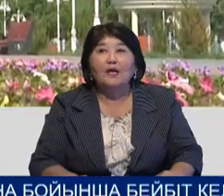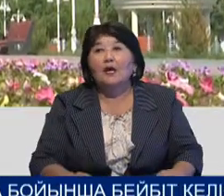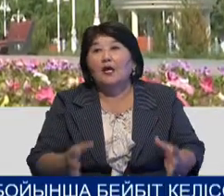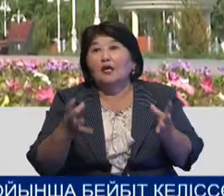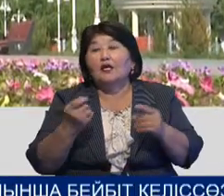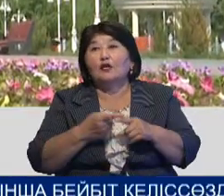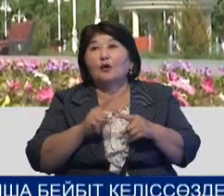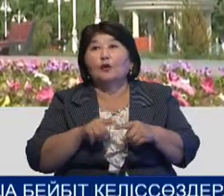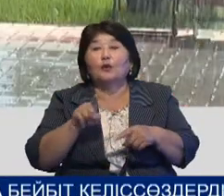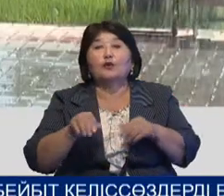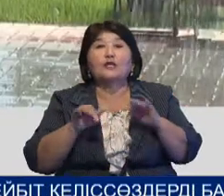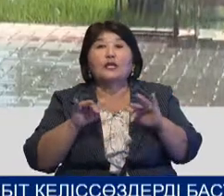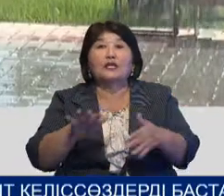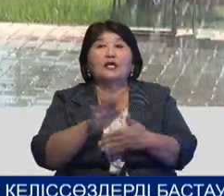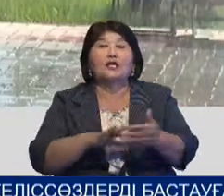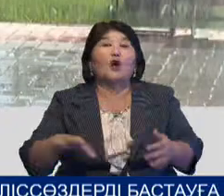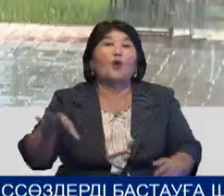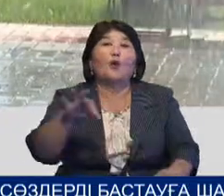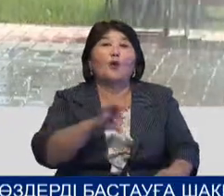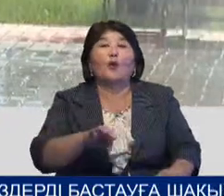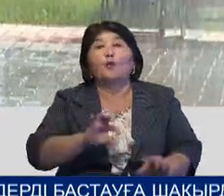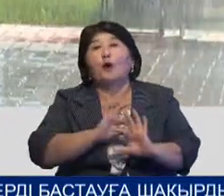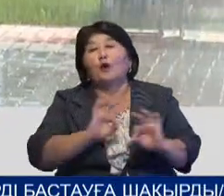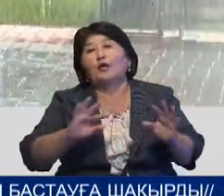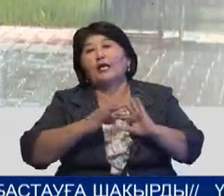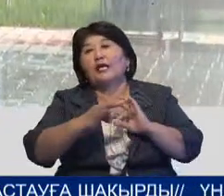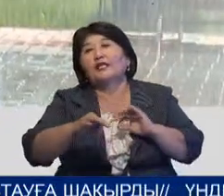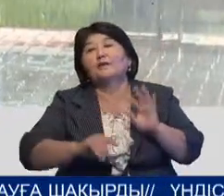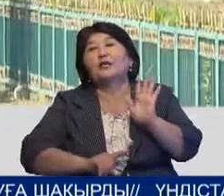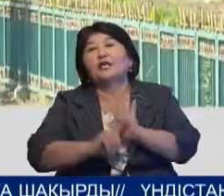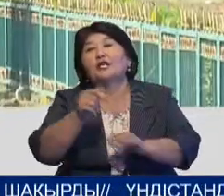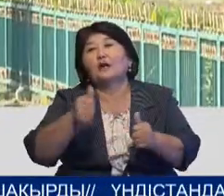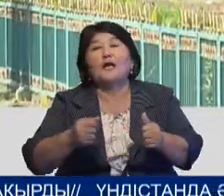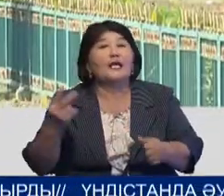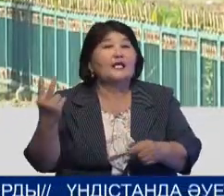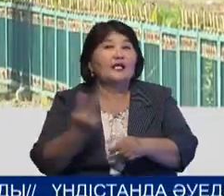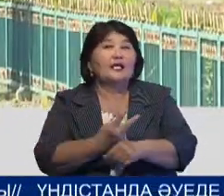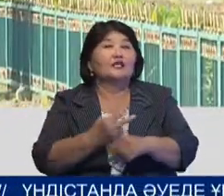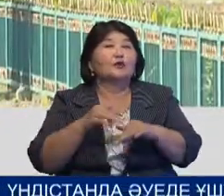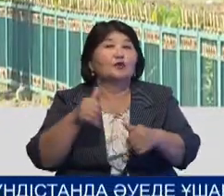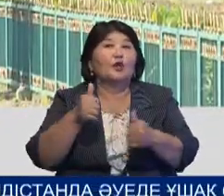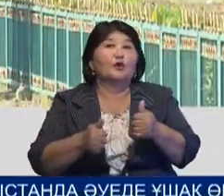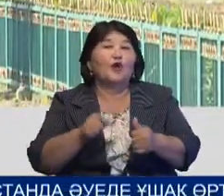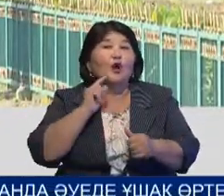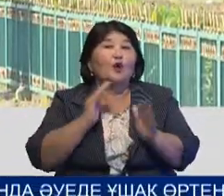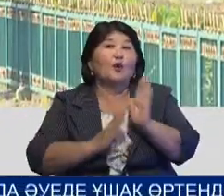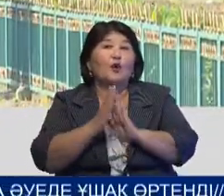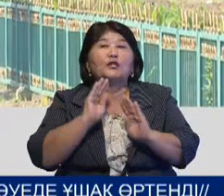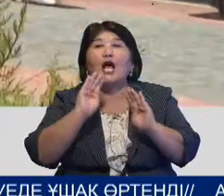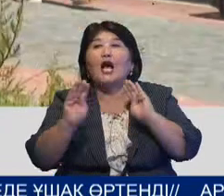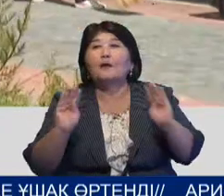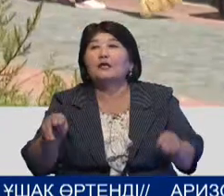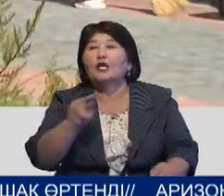Енді осы эконауқанның жалғасы ретінде облыста үлгілі елді мекен байқауы басталды. Екінші мәрте өтетін конкурсқа көгалдандыру және